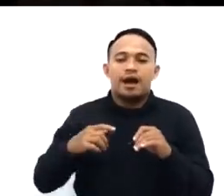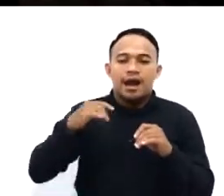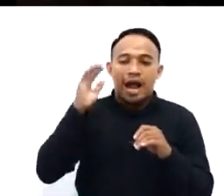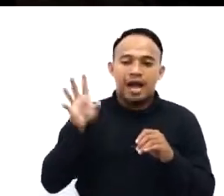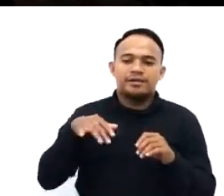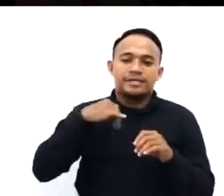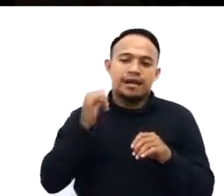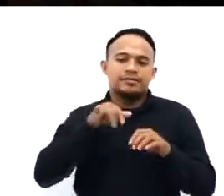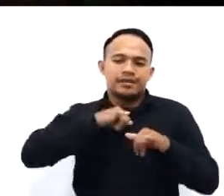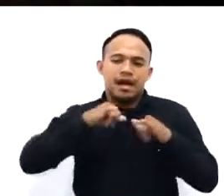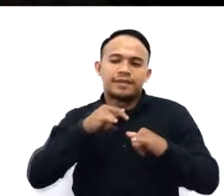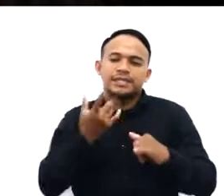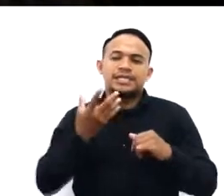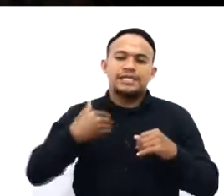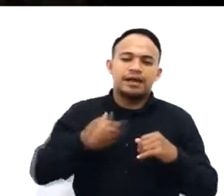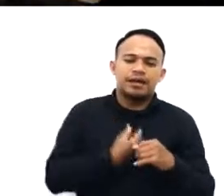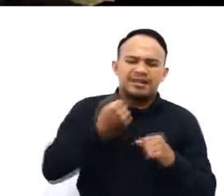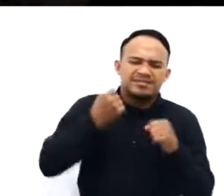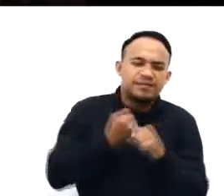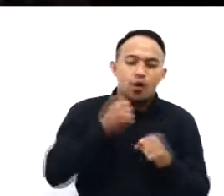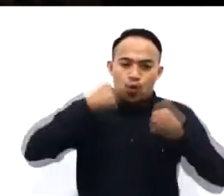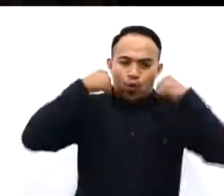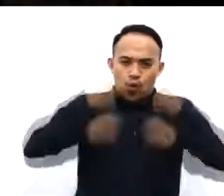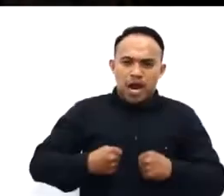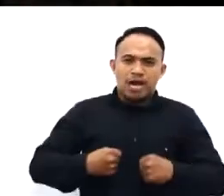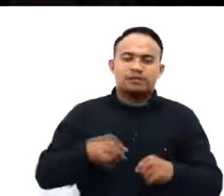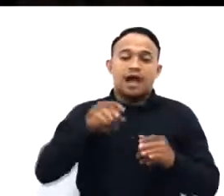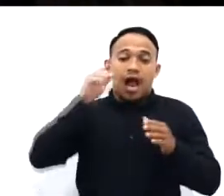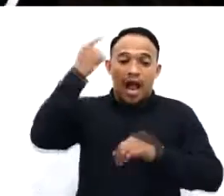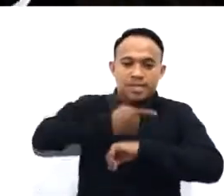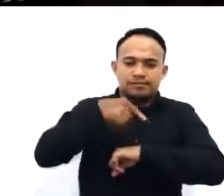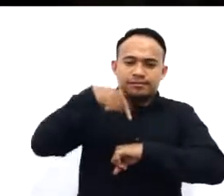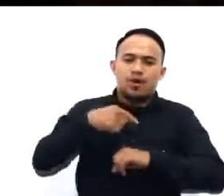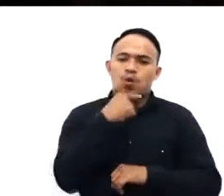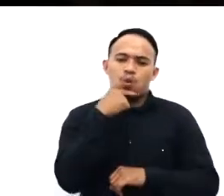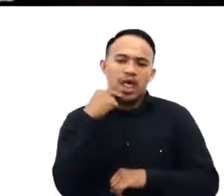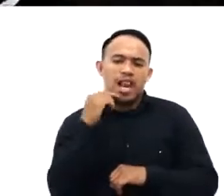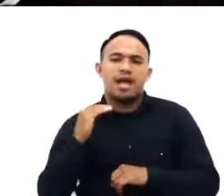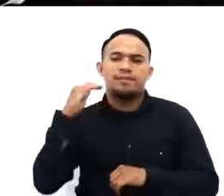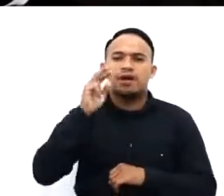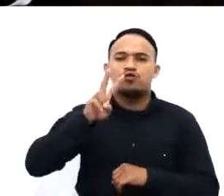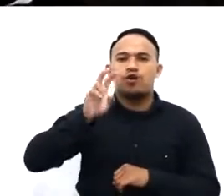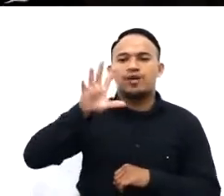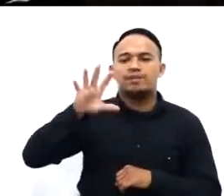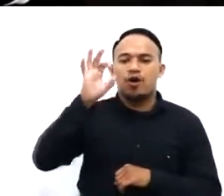serta membawa tetangga minimal 5 orang untuk memenuhi persyaratan tersebut.